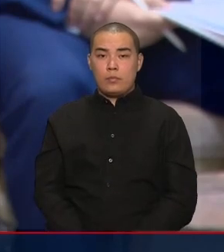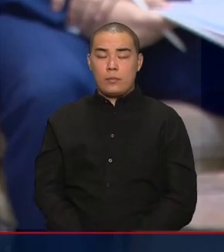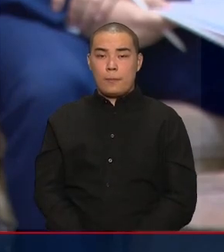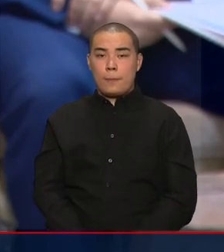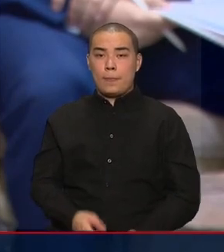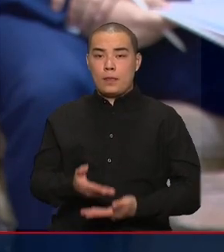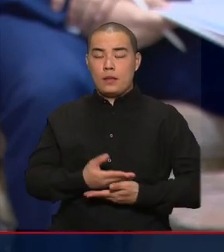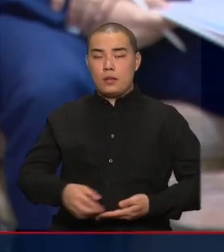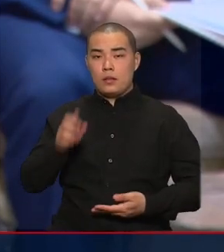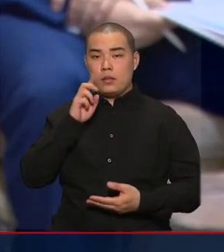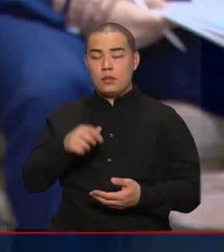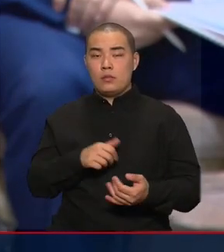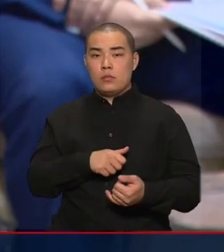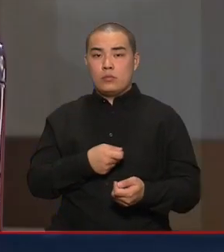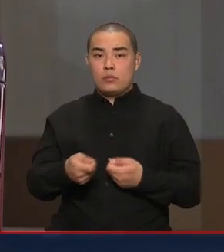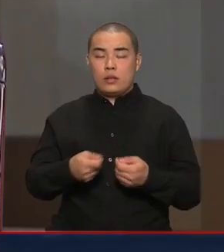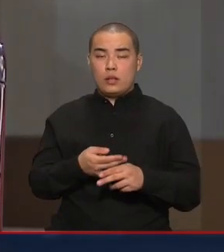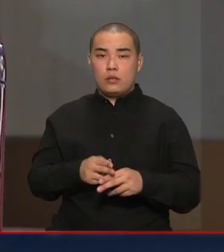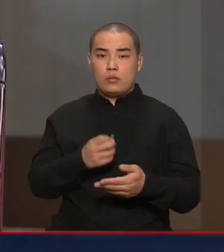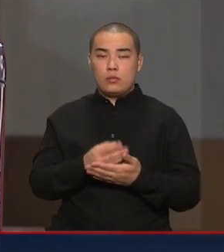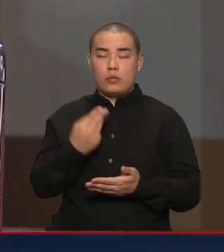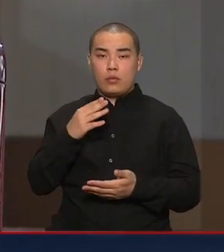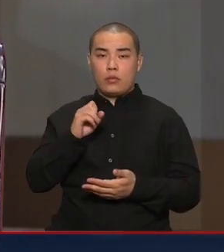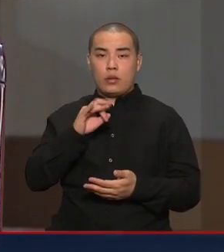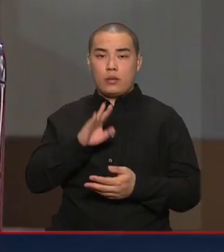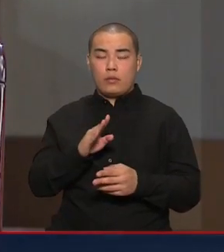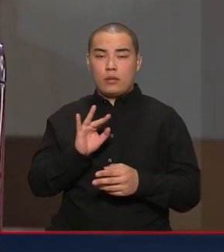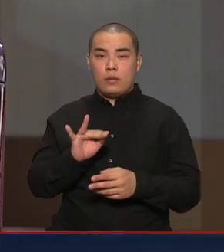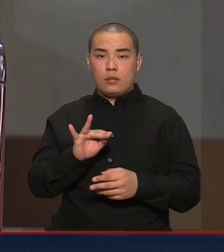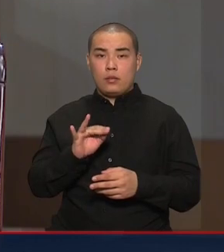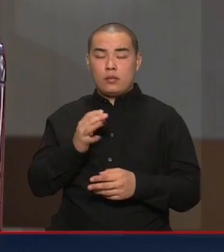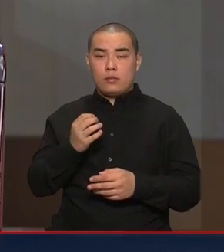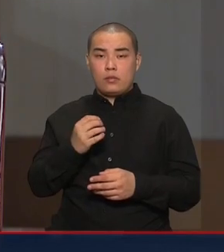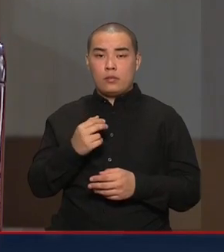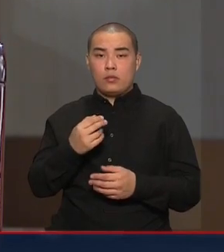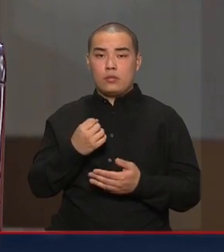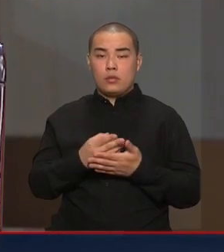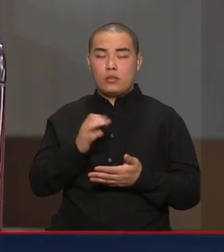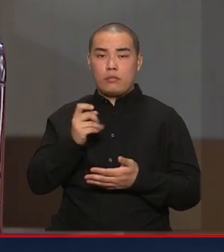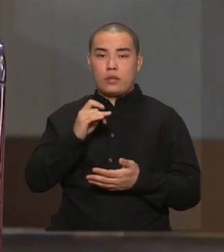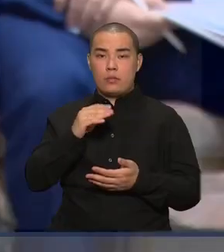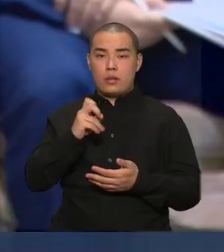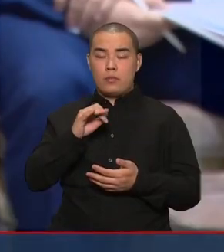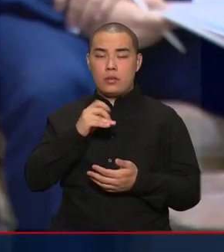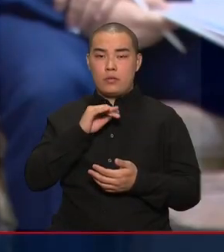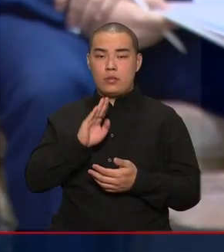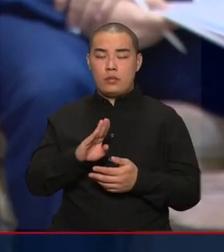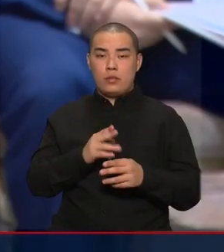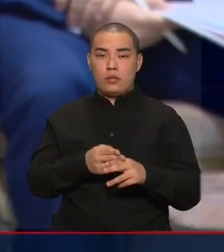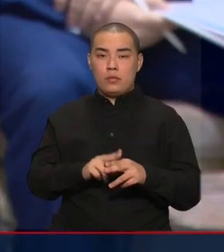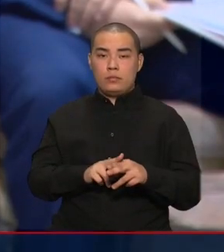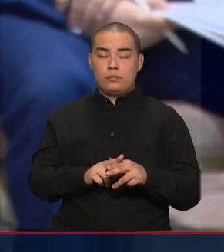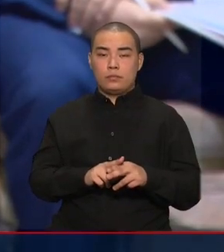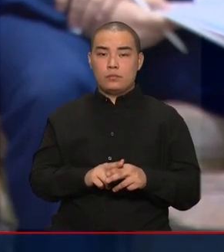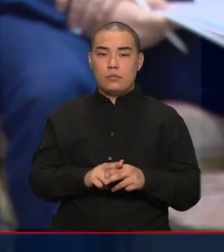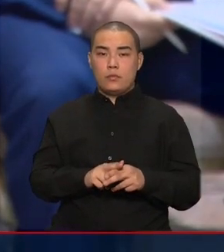Біздің мемлекеттеріміздің басшылары, құрметті Қасым-Жомарт Кемелұлы Тоқаев пен құрметті Шавкат Мираманович Мирзиёев